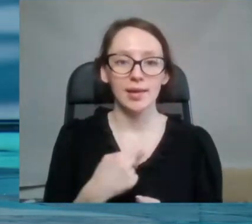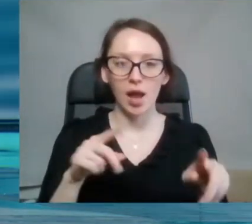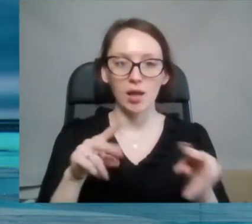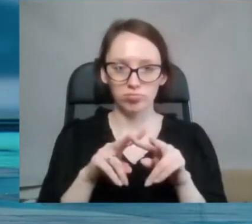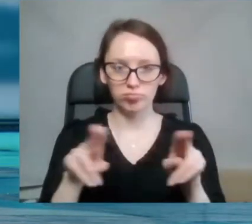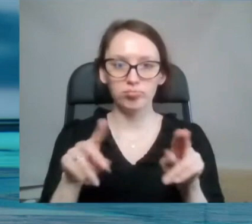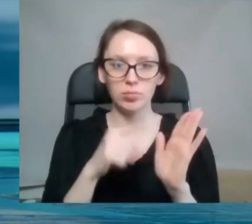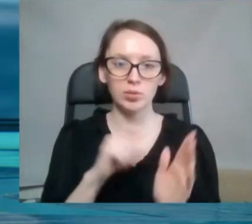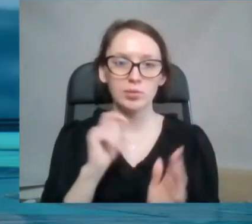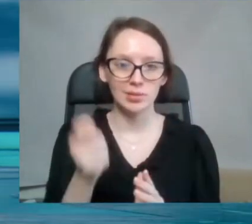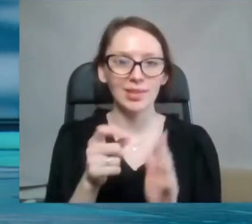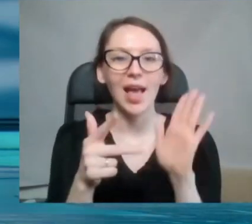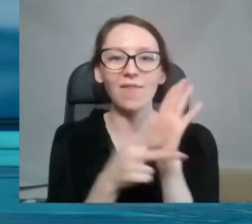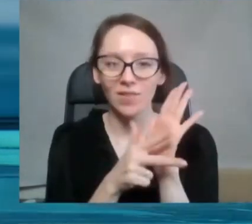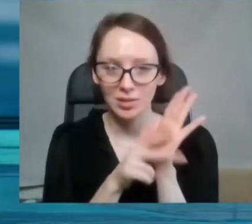на